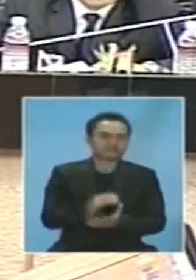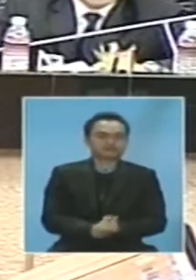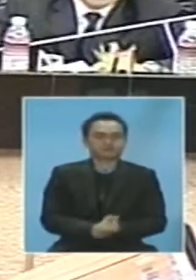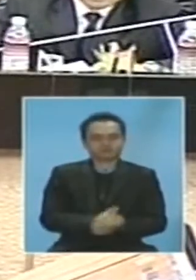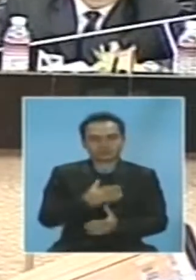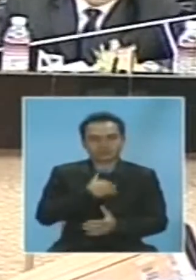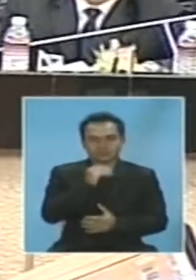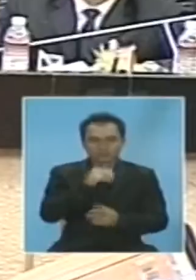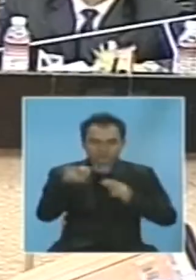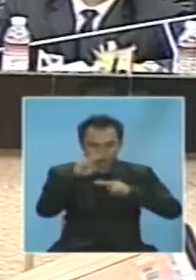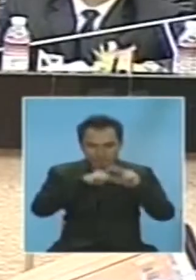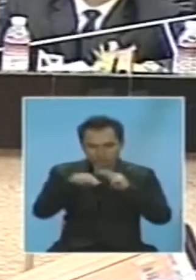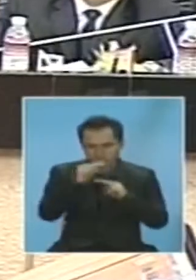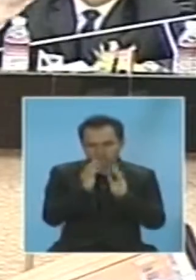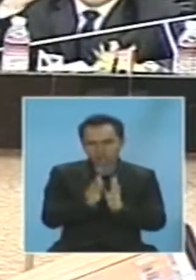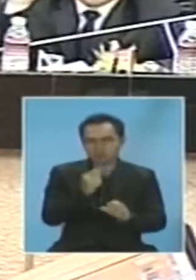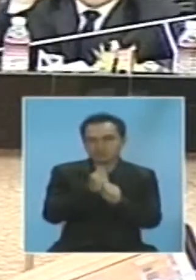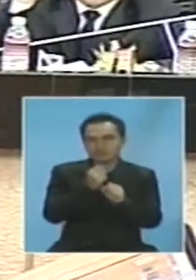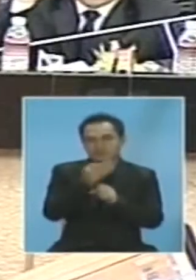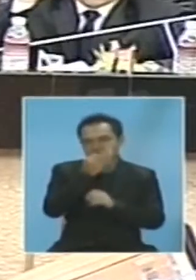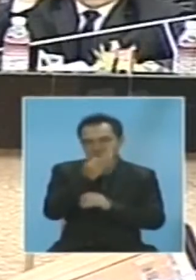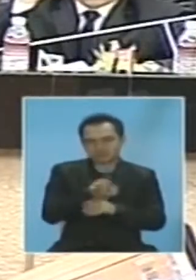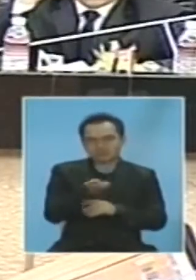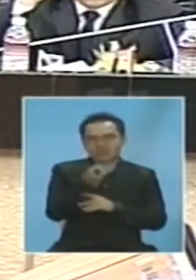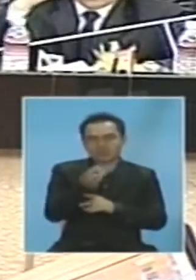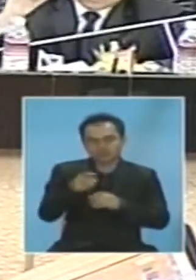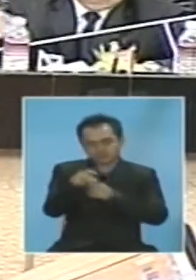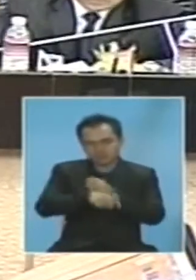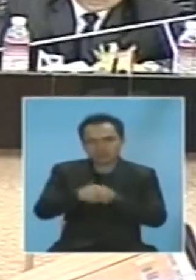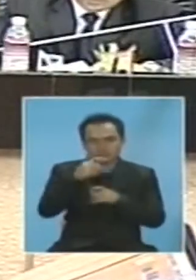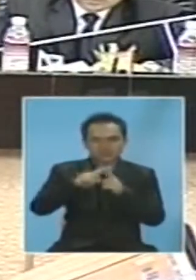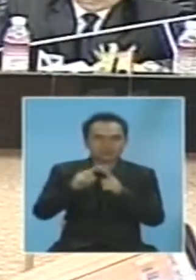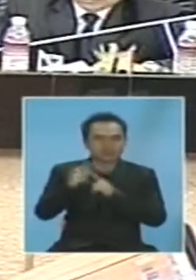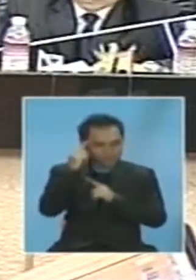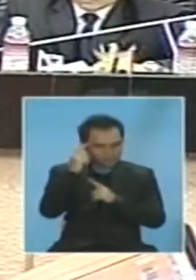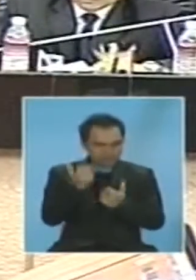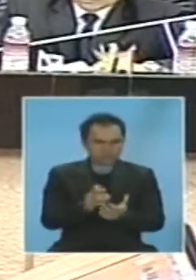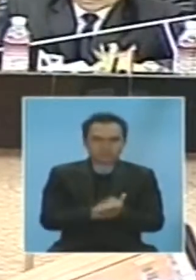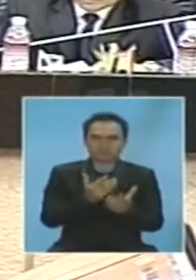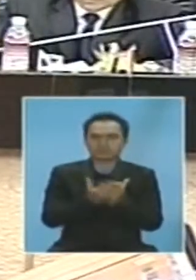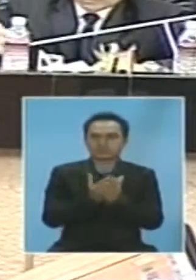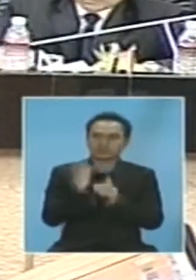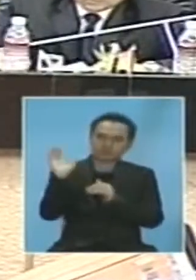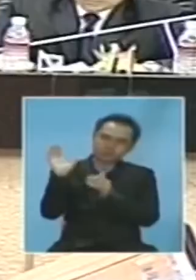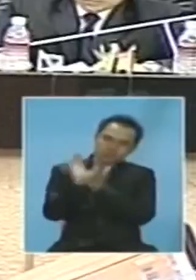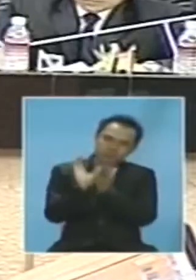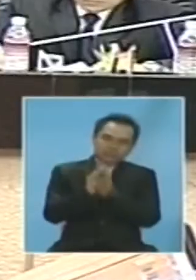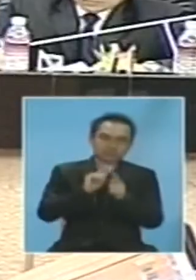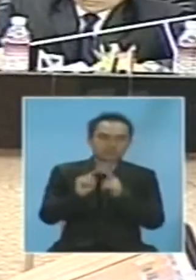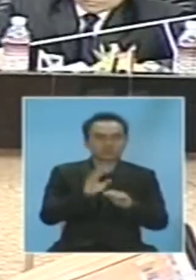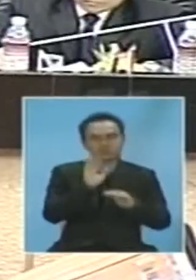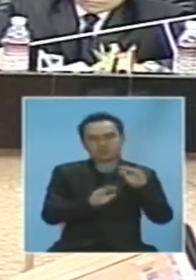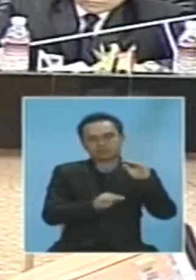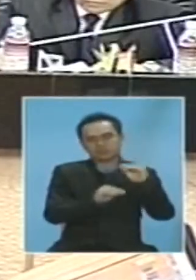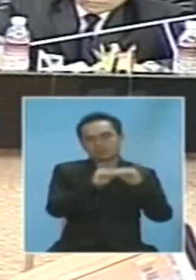ในการดูแลชาวนาตามโครงการรับจำนำข้าวนั้นมีการใช้งบประมาณไม่เกิน 5% ของงบประมาณราย